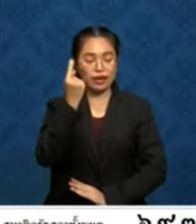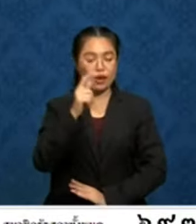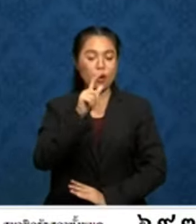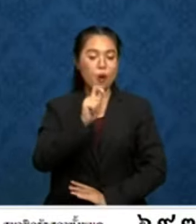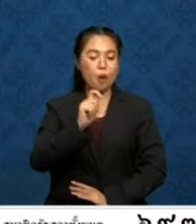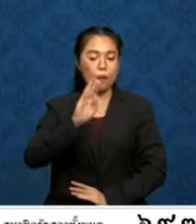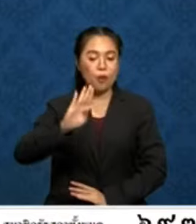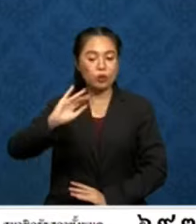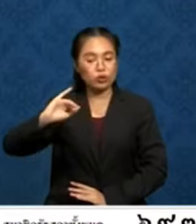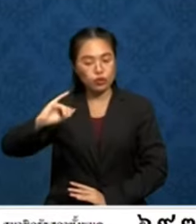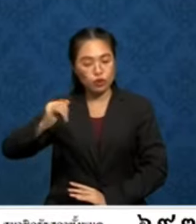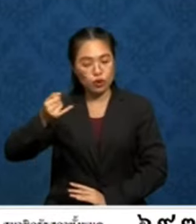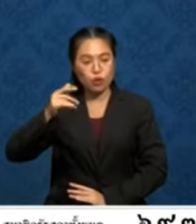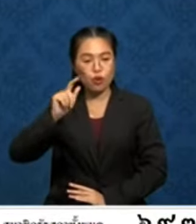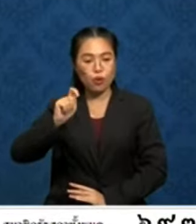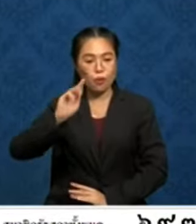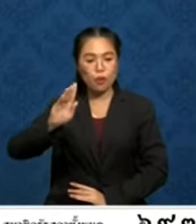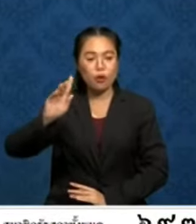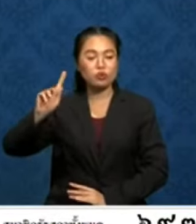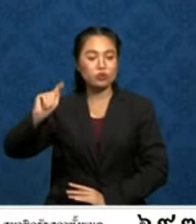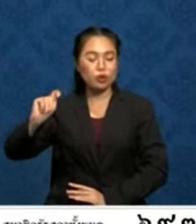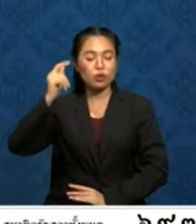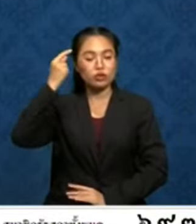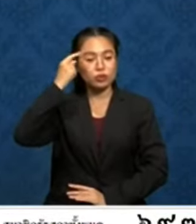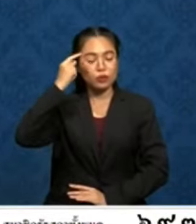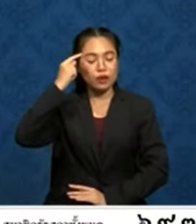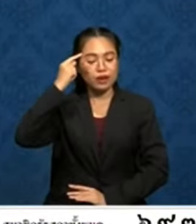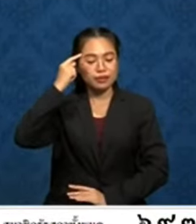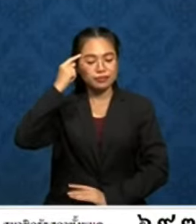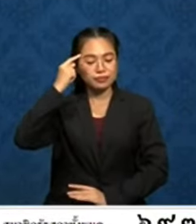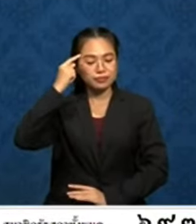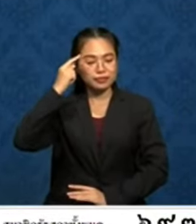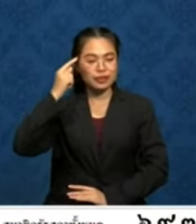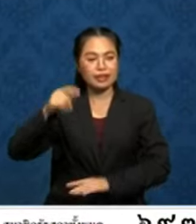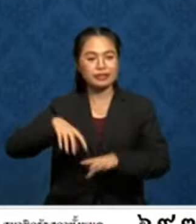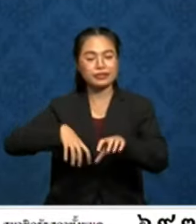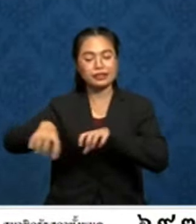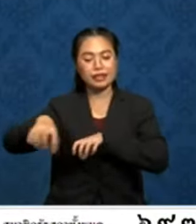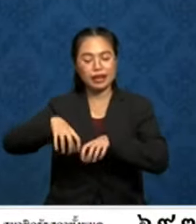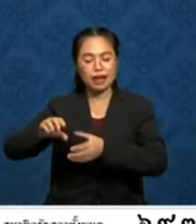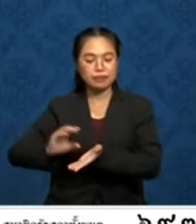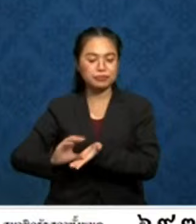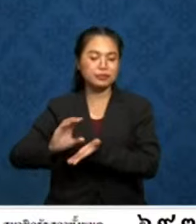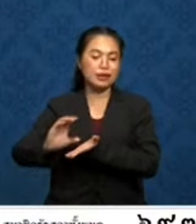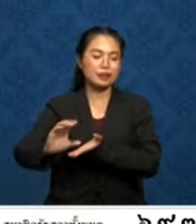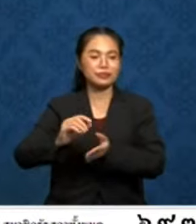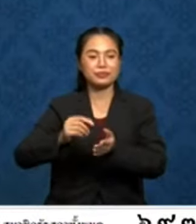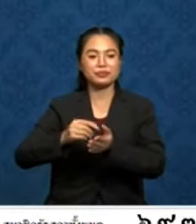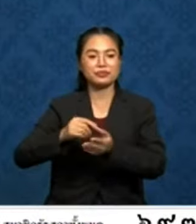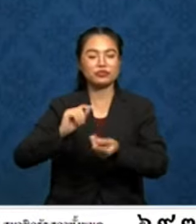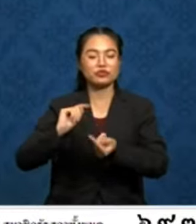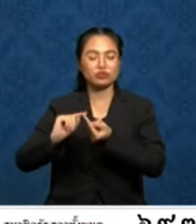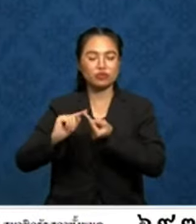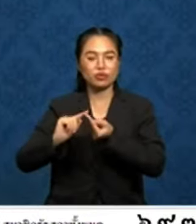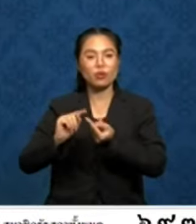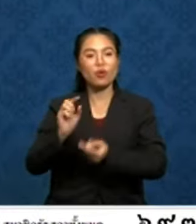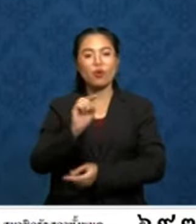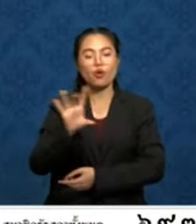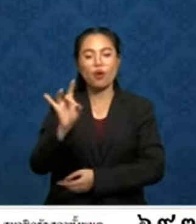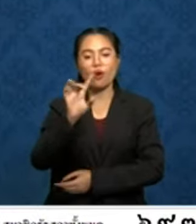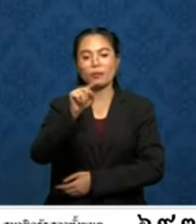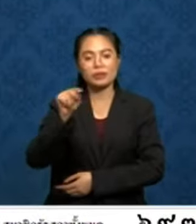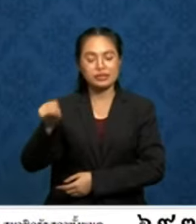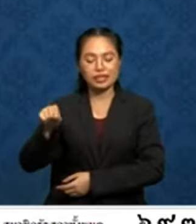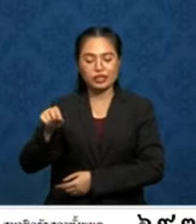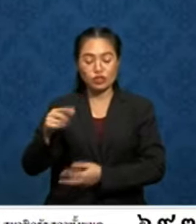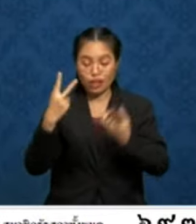ถิ่นเราคาดหวังว่าเราจะเห็นการกระจายอำนาจสู่ท้องถิ่น 100%ในยุครัฐบาลที่มีชื่อที่มีนายกมนตรีที่